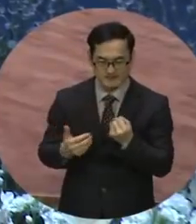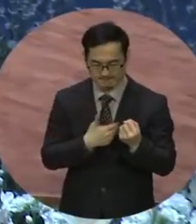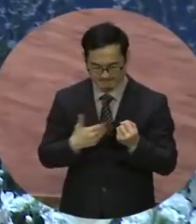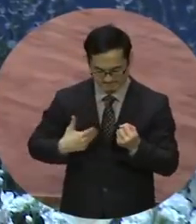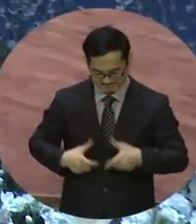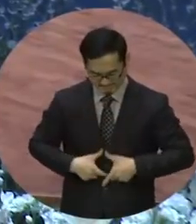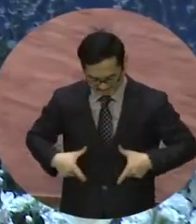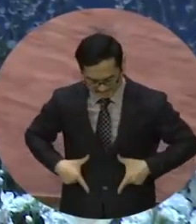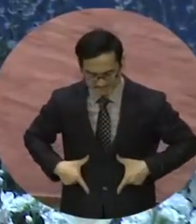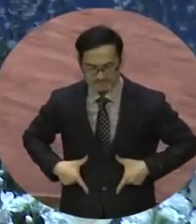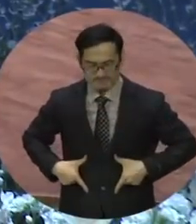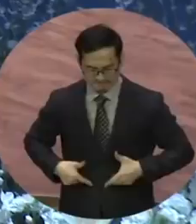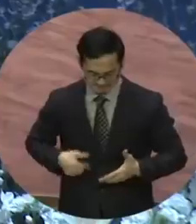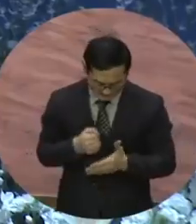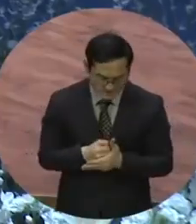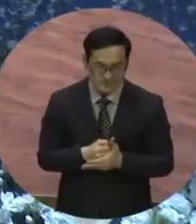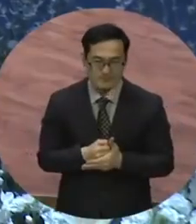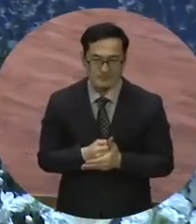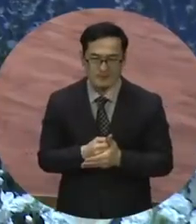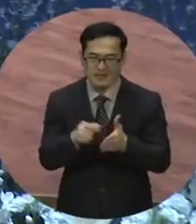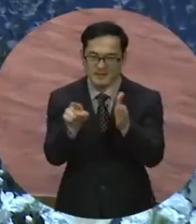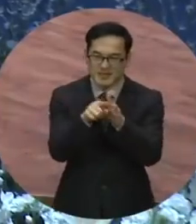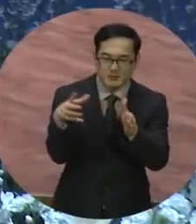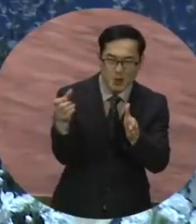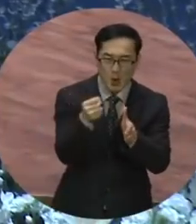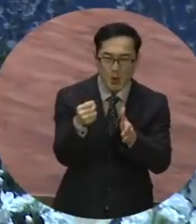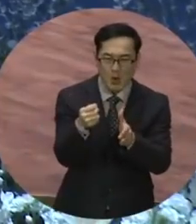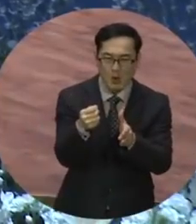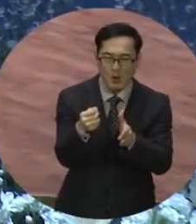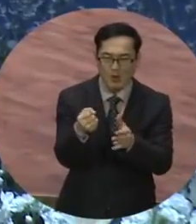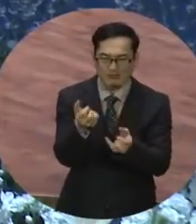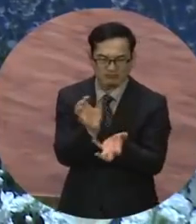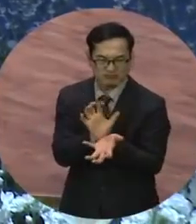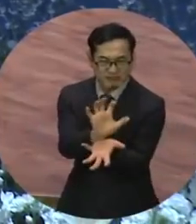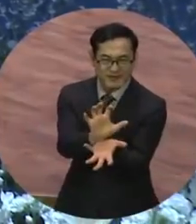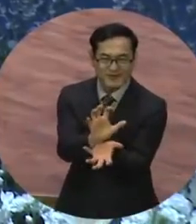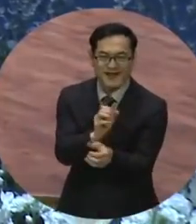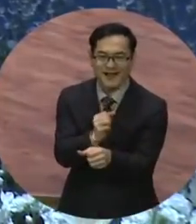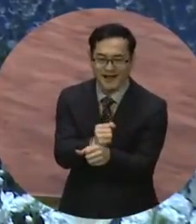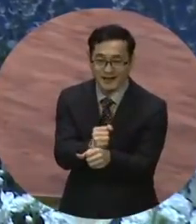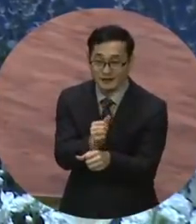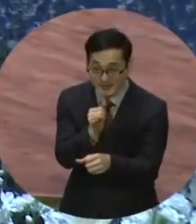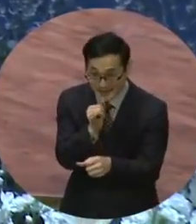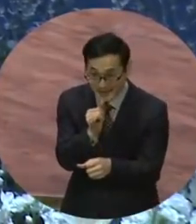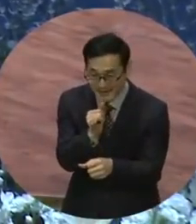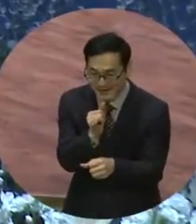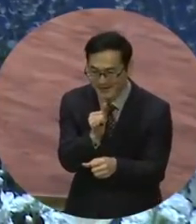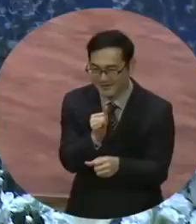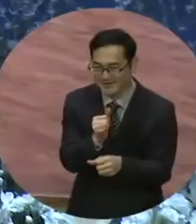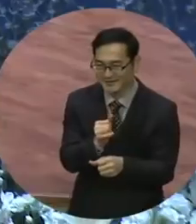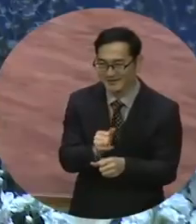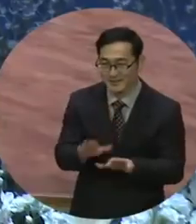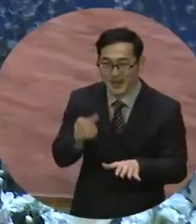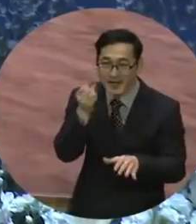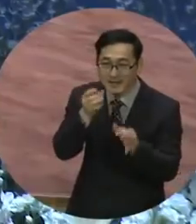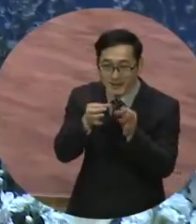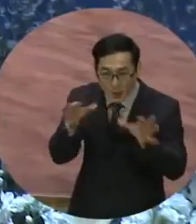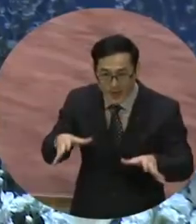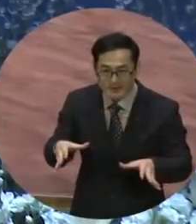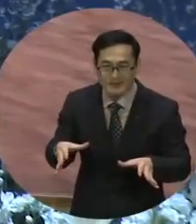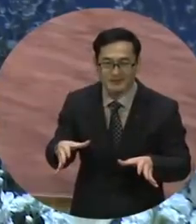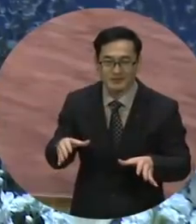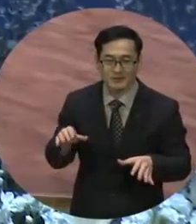거침없이 그야말로 믿음에 무한도전해서 여러분 이번 한 해도 이번 한 달간도 내